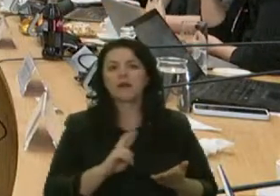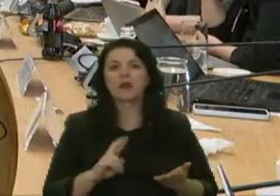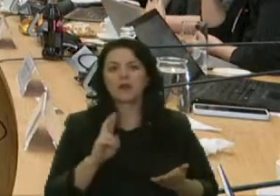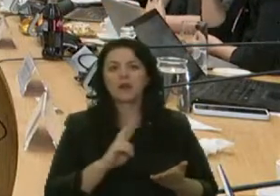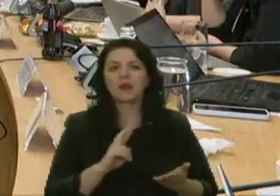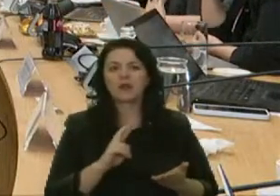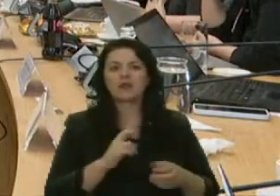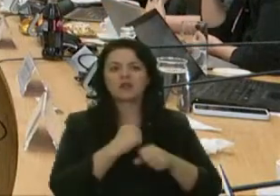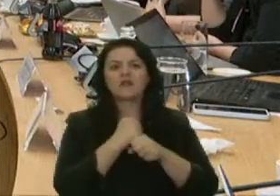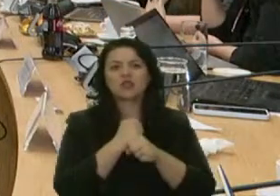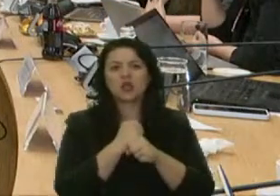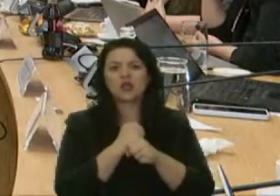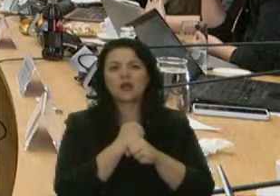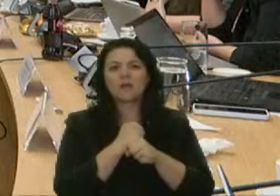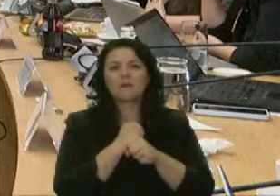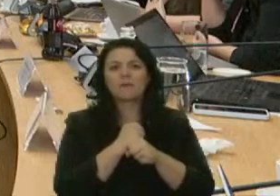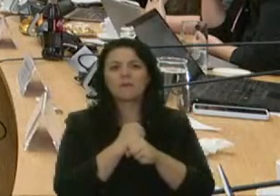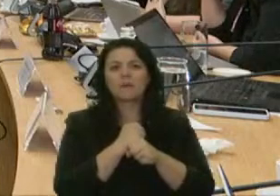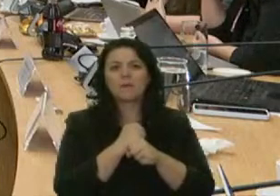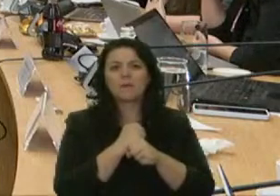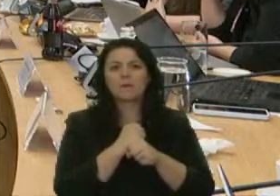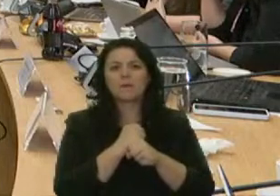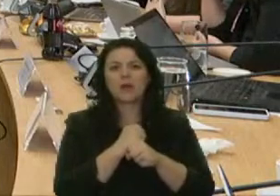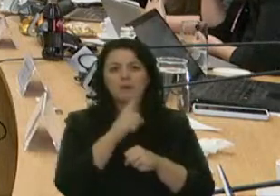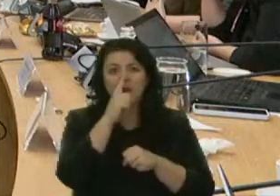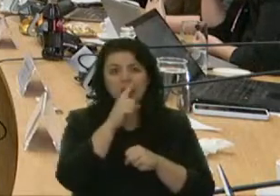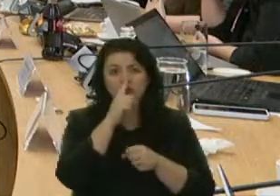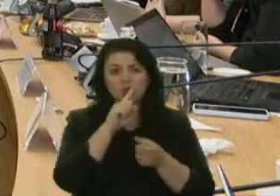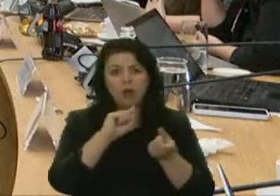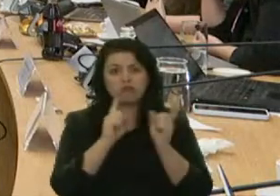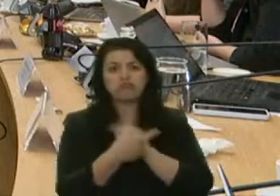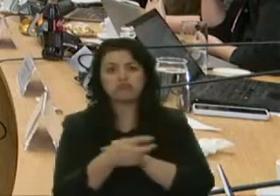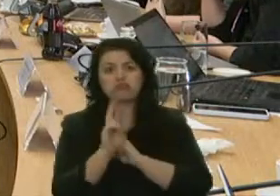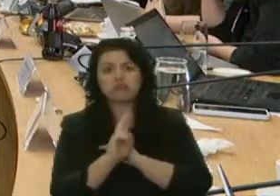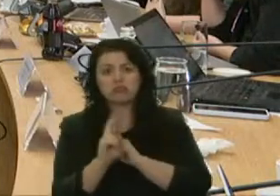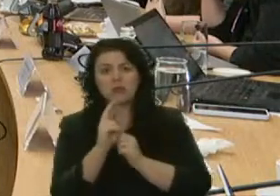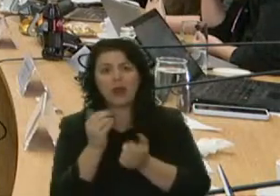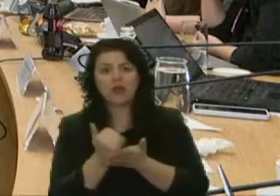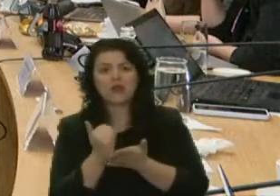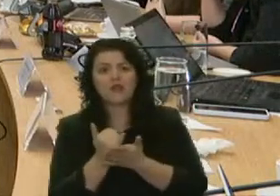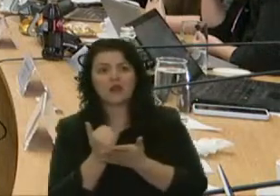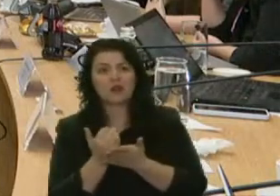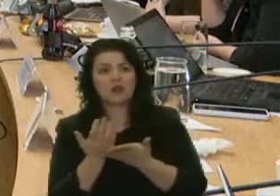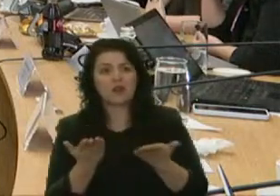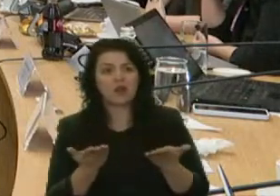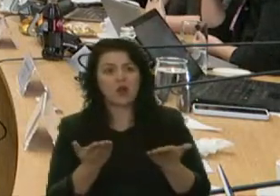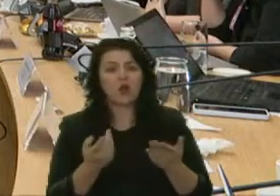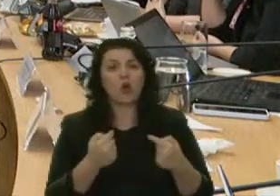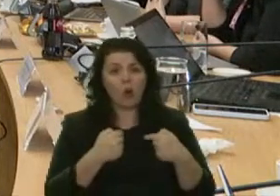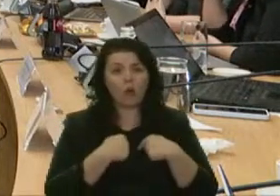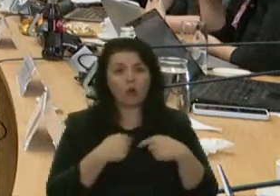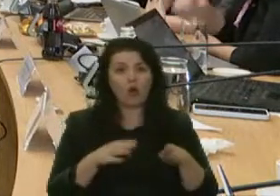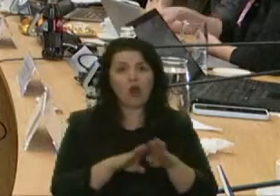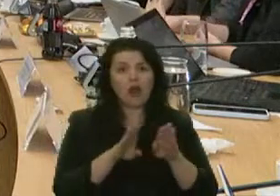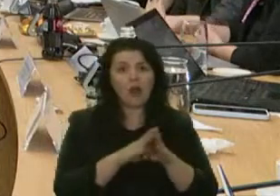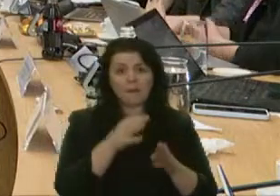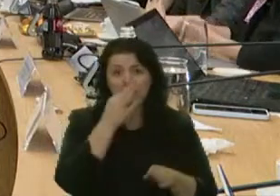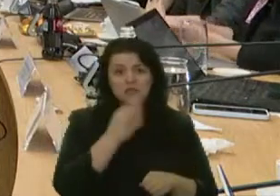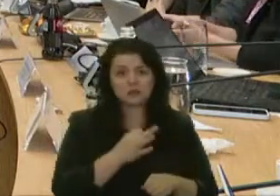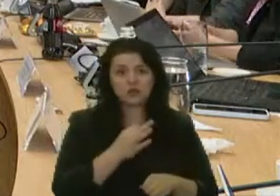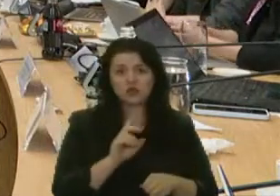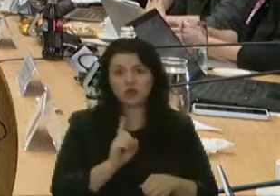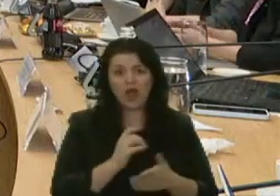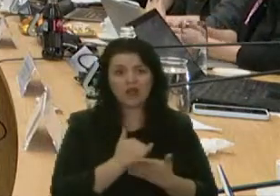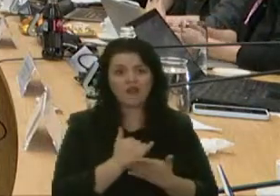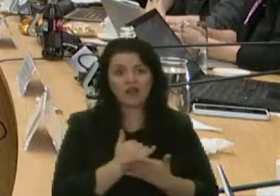minciună Adică o minciună repetată de mine adevăr Ăsta i stilul că nu mi era băgat în seamă până un coleg m a notificat și pe mine spună Stați un pic Nu i